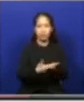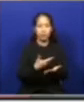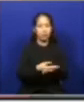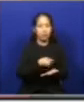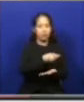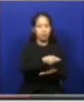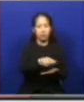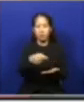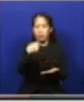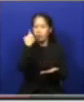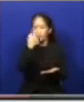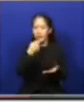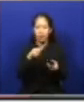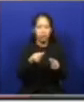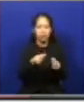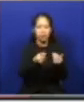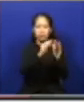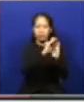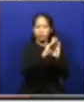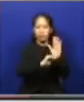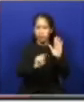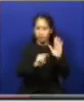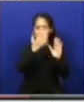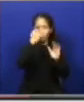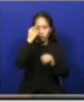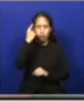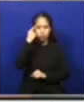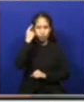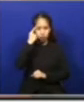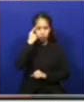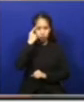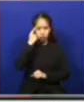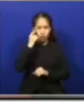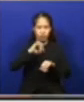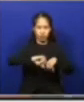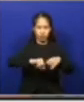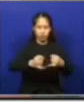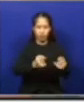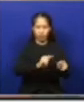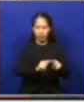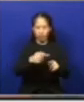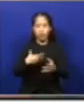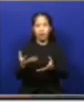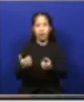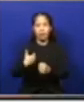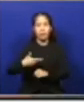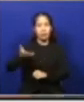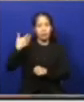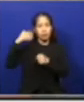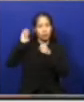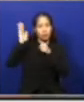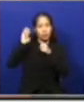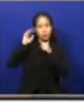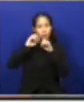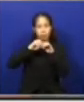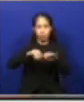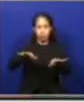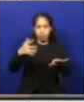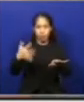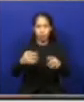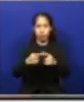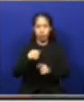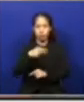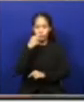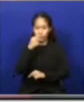ร่ยังไงจะได้รู้ว่าผู้ประกอบการกี่เจ้าเนี่ยได้รับนะคะตะกี้ท่านแถลงไปแล้วแต่ก็ต้องดูเป็นกิจจ